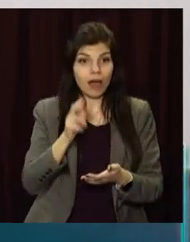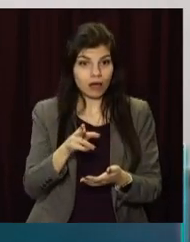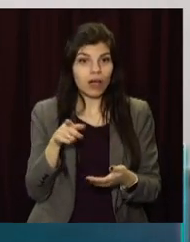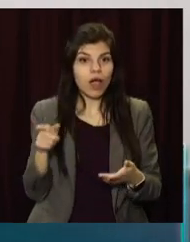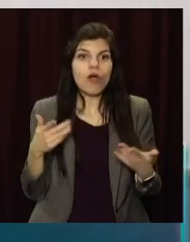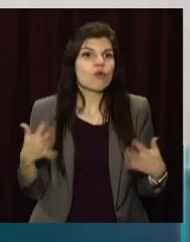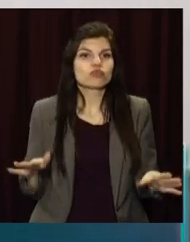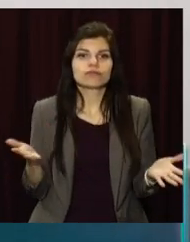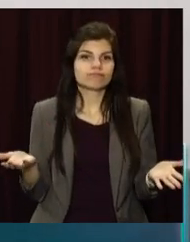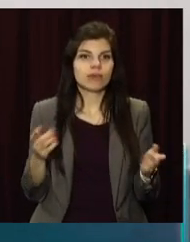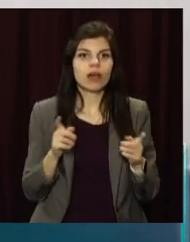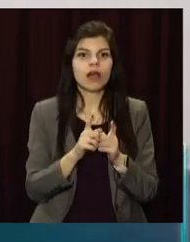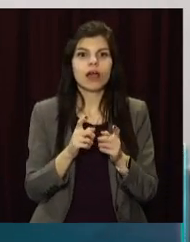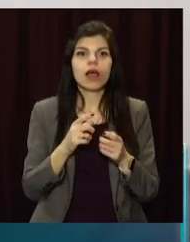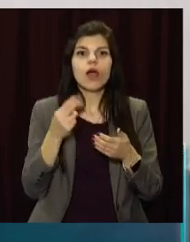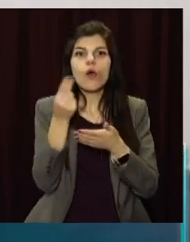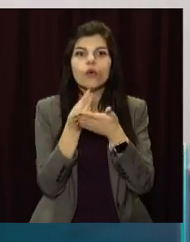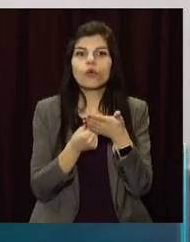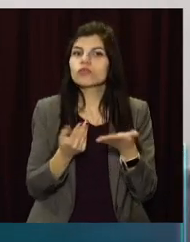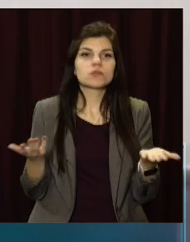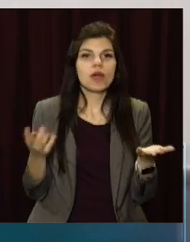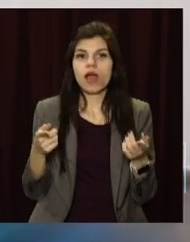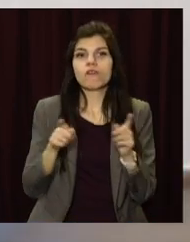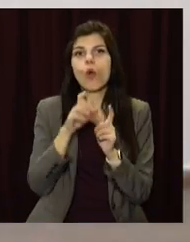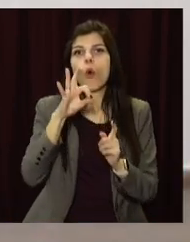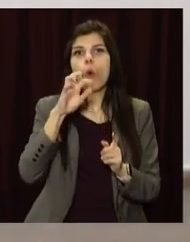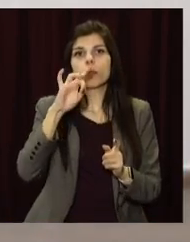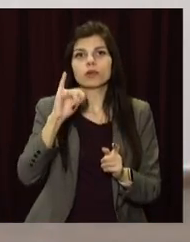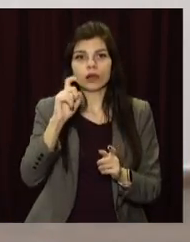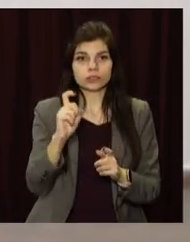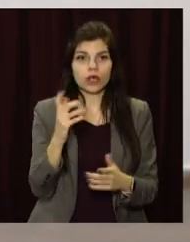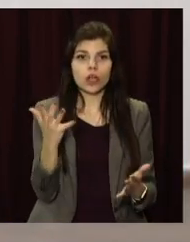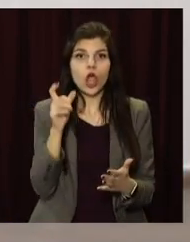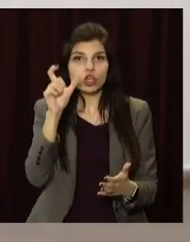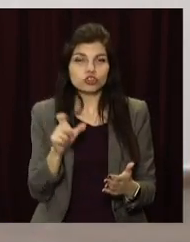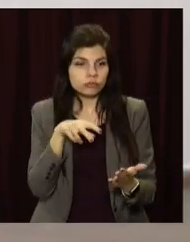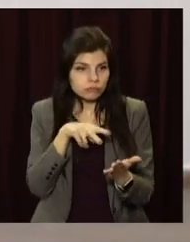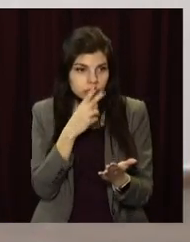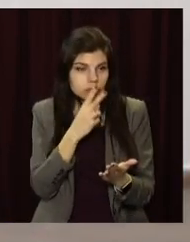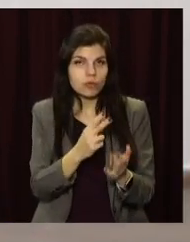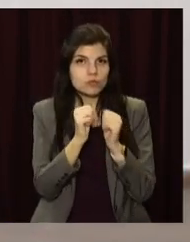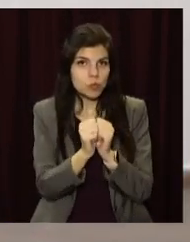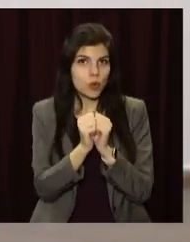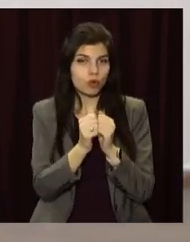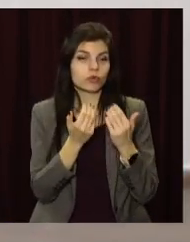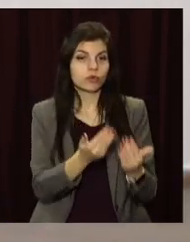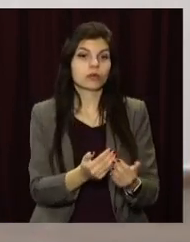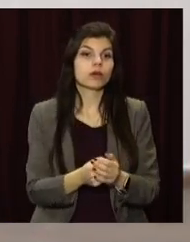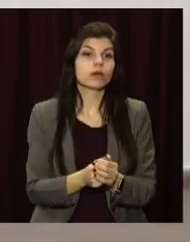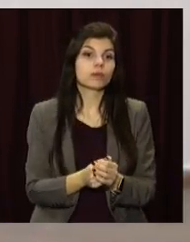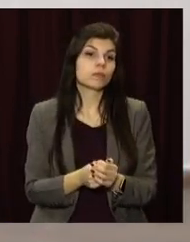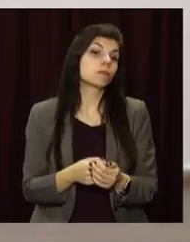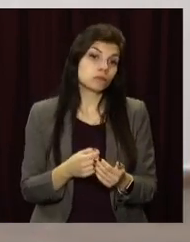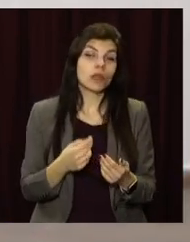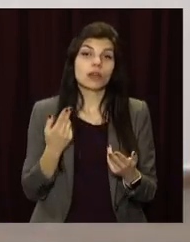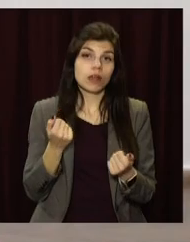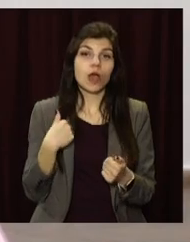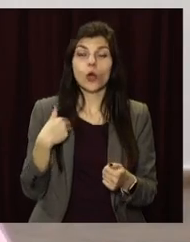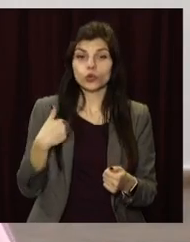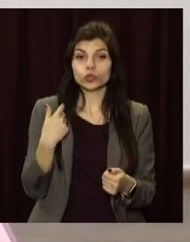і тому виходить вона все рівно якоюсь індивідуальною. Чоловік, займаючись іконописом, він має бути однозначно